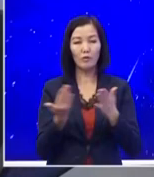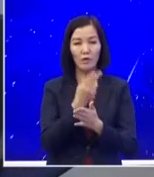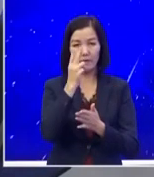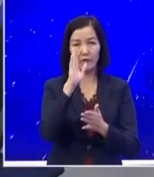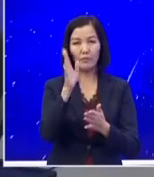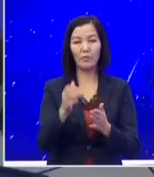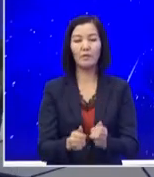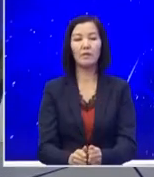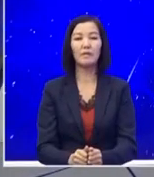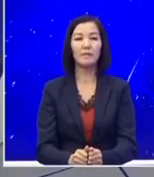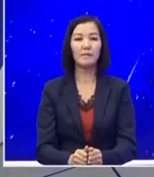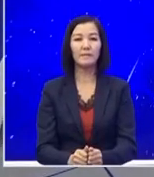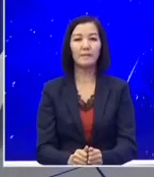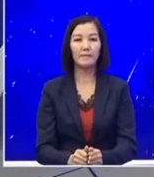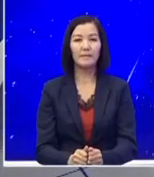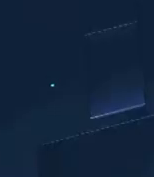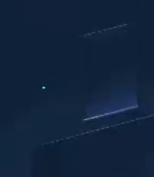Қымбатты көрермен, бүгін көретіндеріңіз.